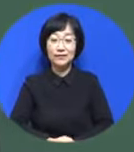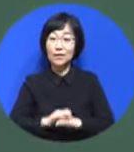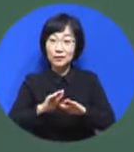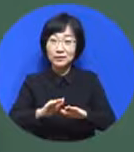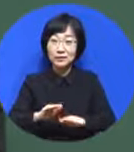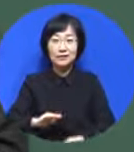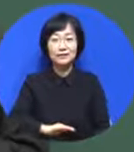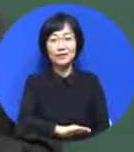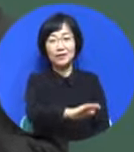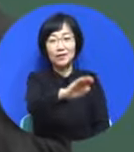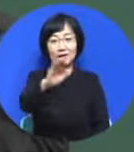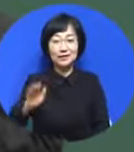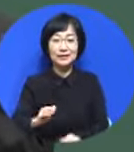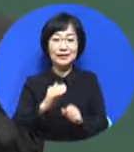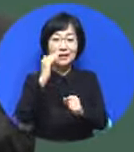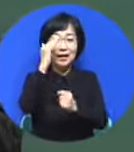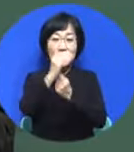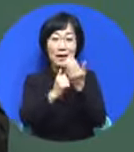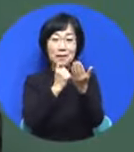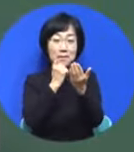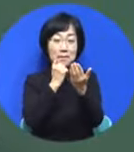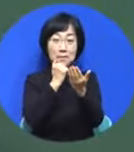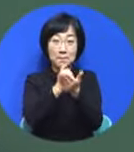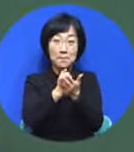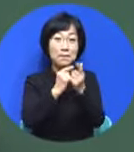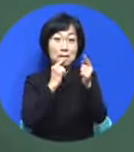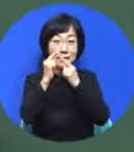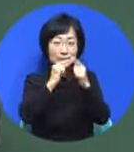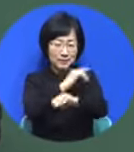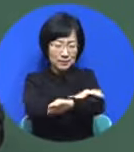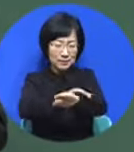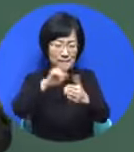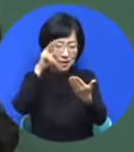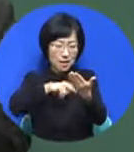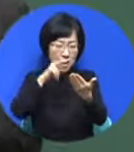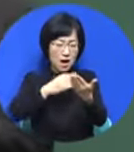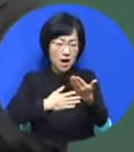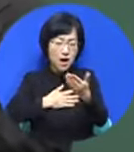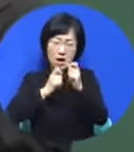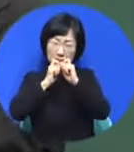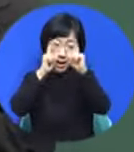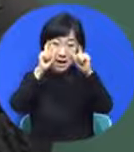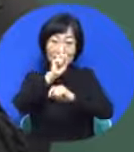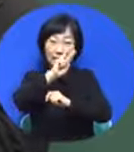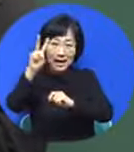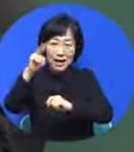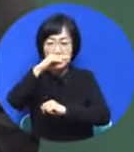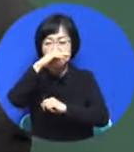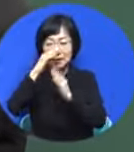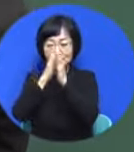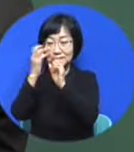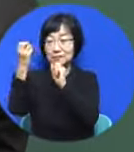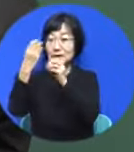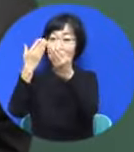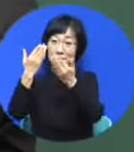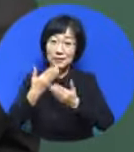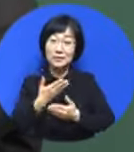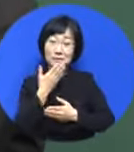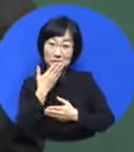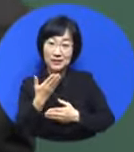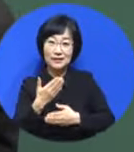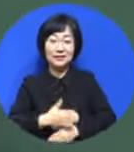보셔야만 제대로 기도 응답을 받을 수가 있습니다. Only when you understand this message carefully, I believe you can receive the correct answers. 이게